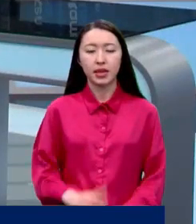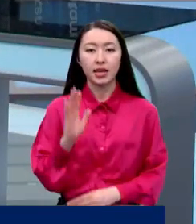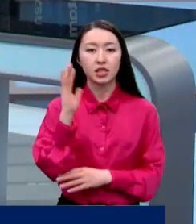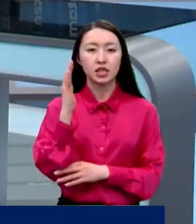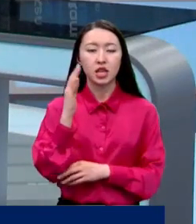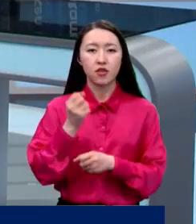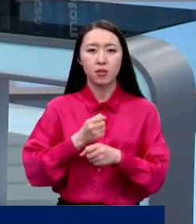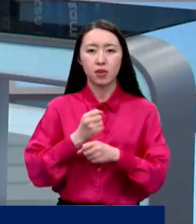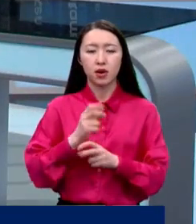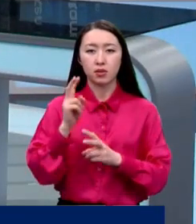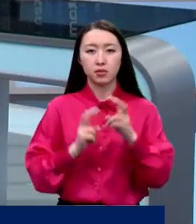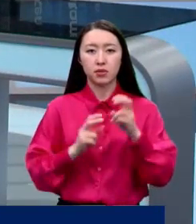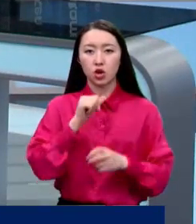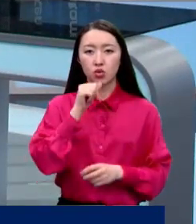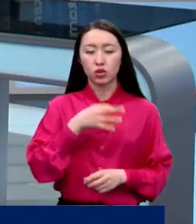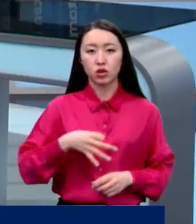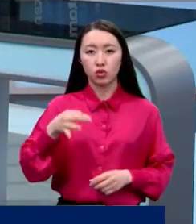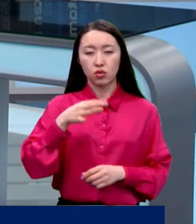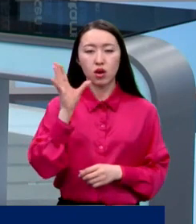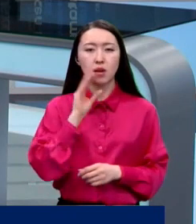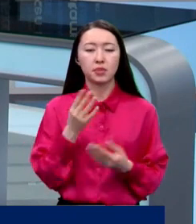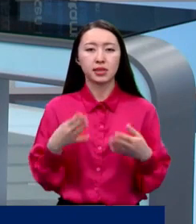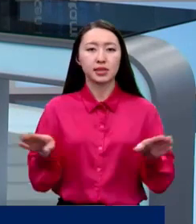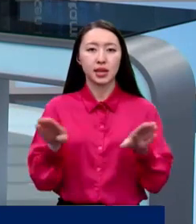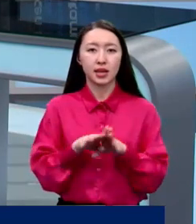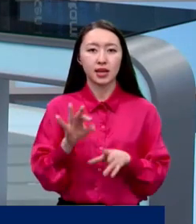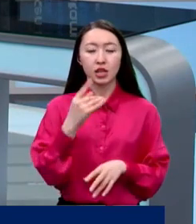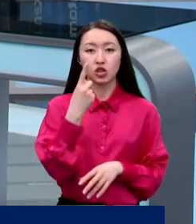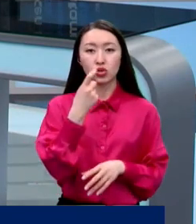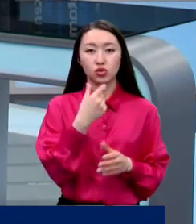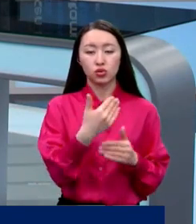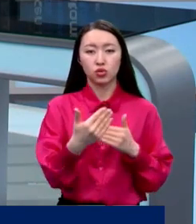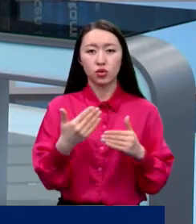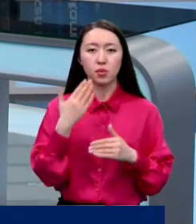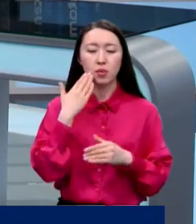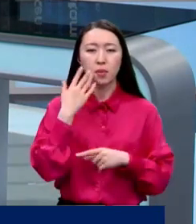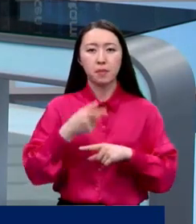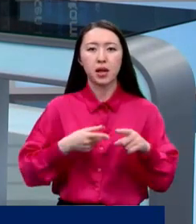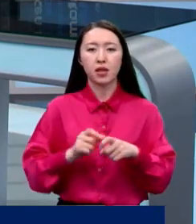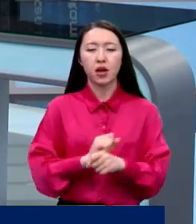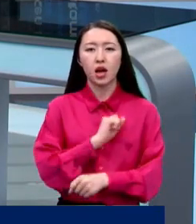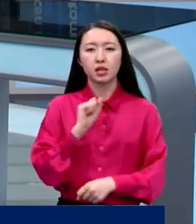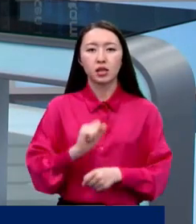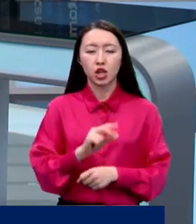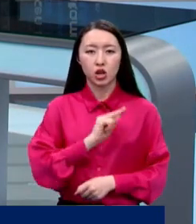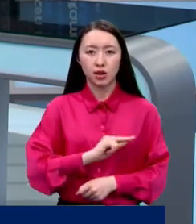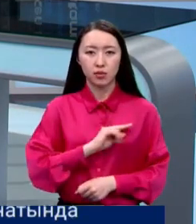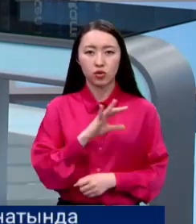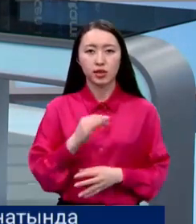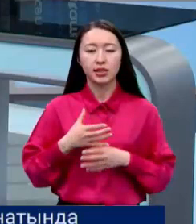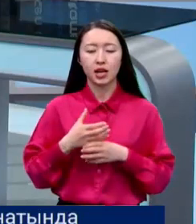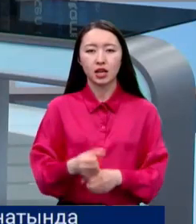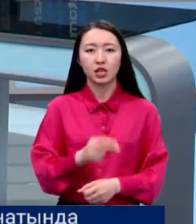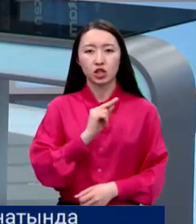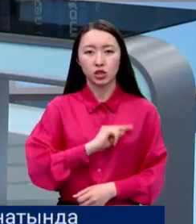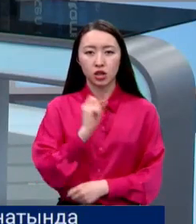Деревообрабатывающие предприятия Кустанайской области на грани закрытия. Из сотни пилорам практически половина приостановили работу и сократили